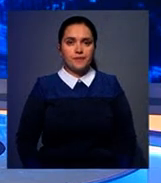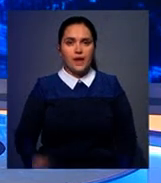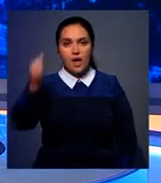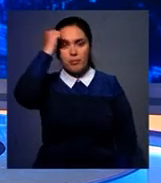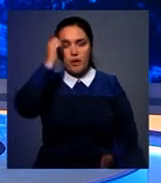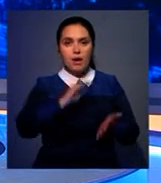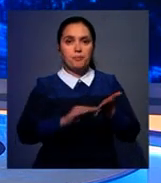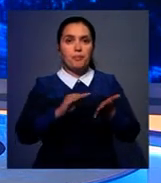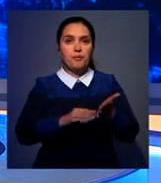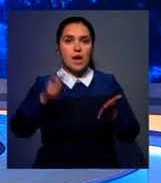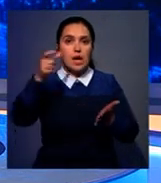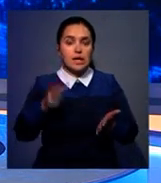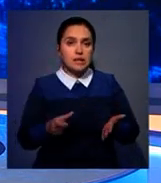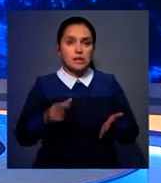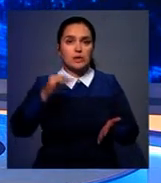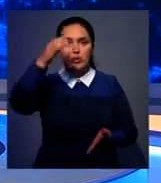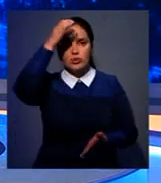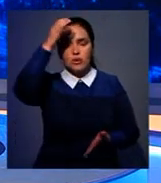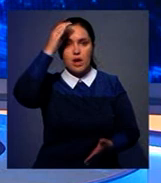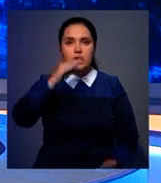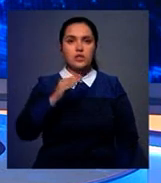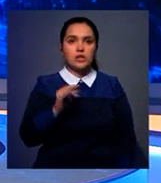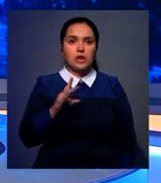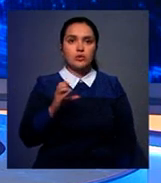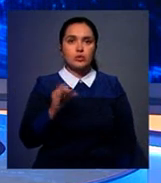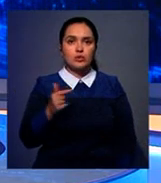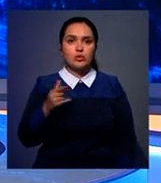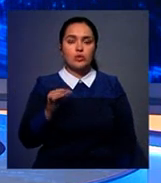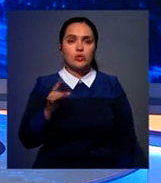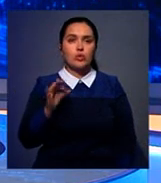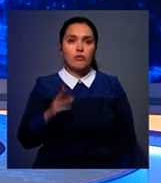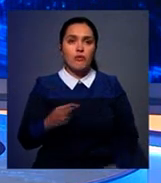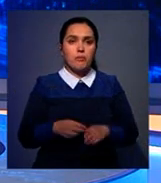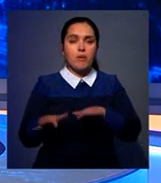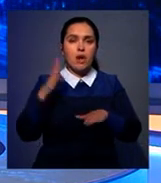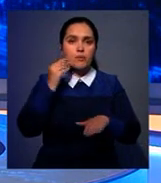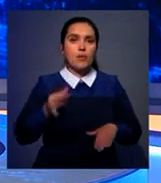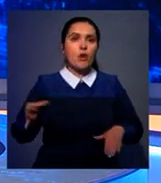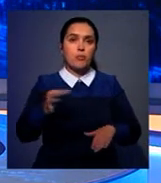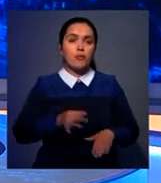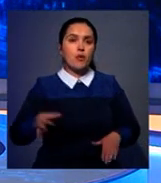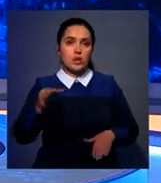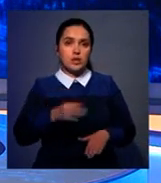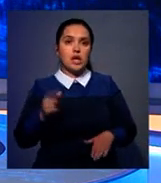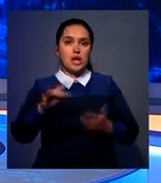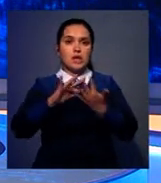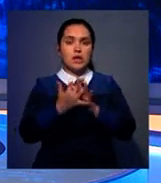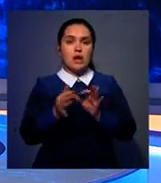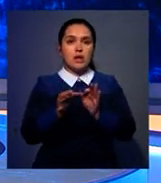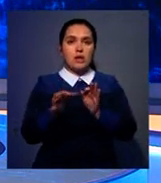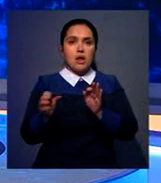В памяти поэта, писателя и филолога Ильяса Жансугурова посвятили мероприятие в Алматинской области. На его малой родине,